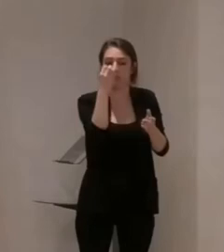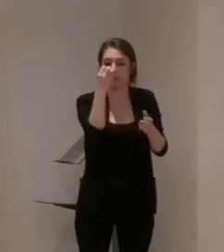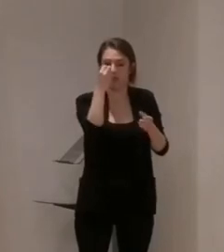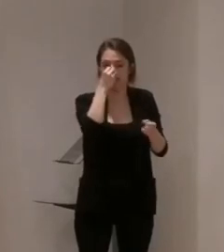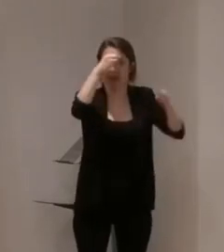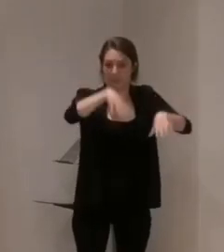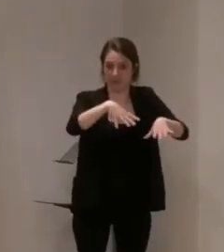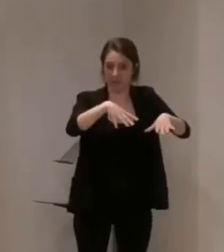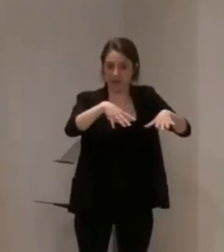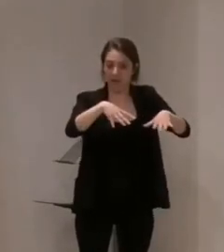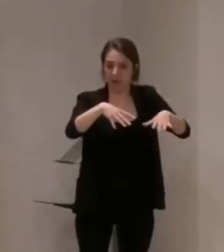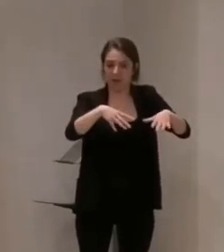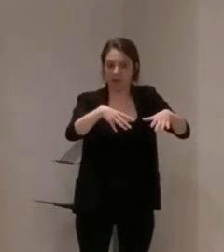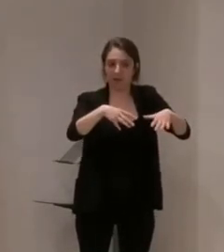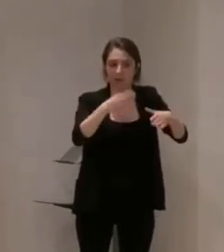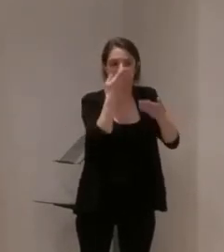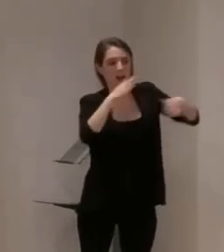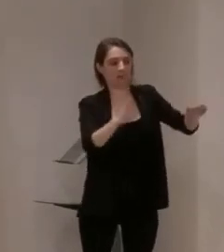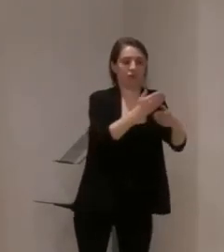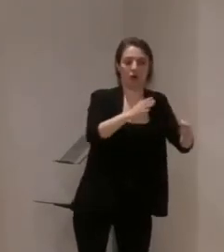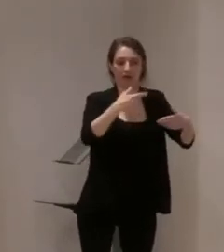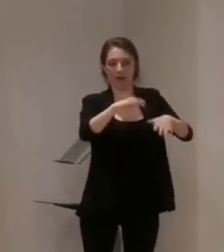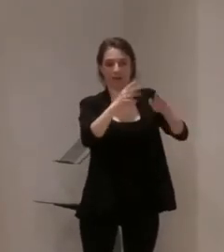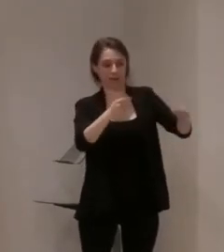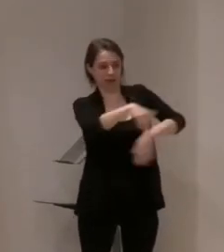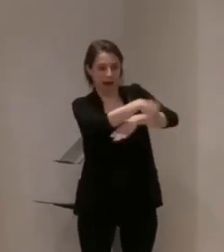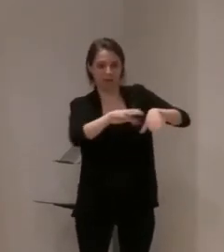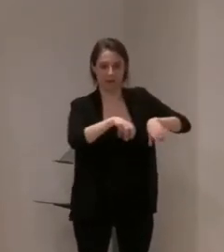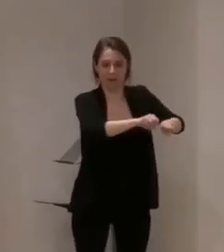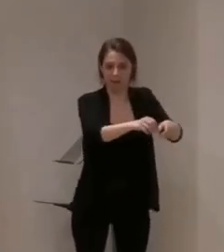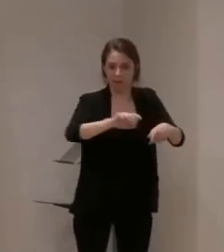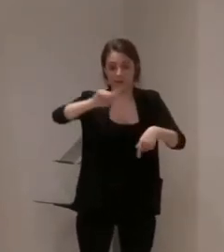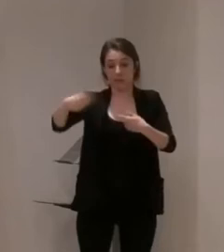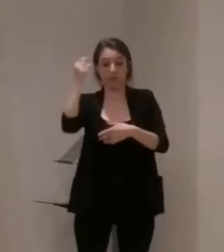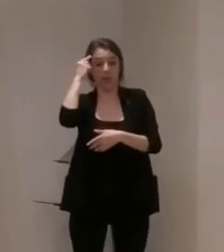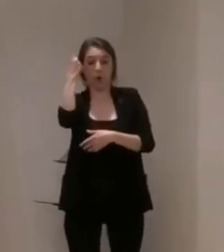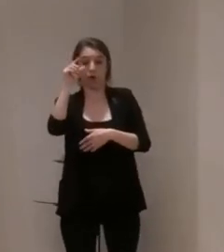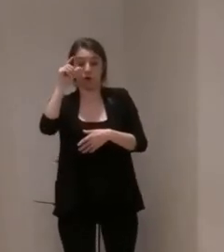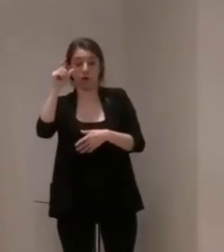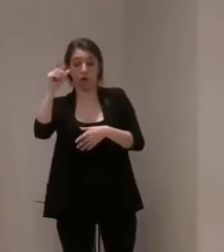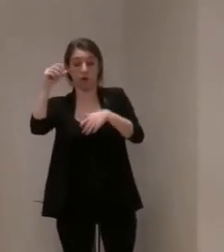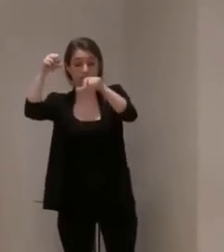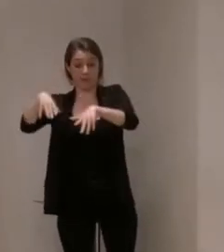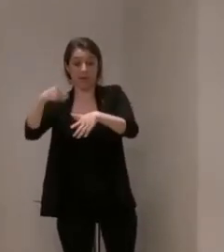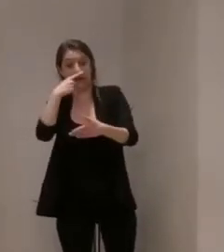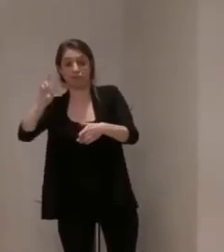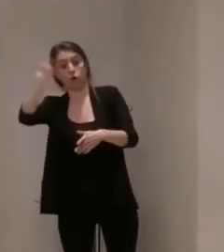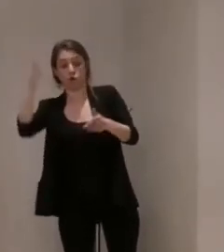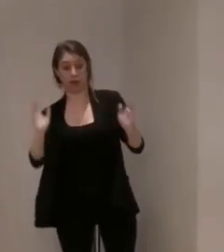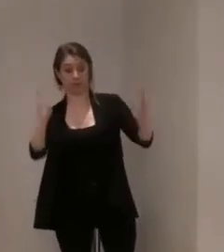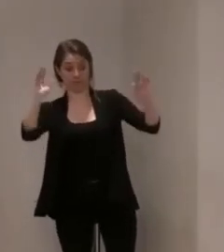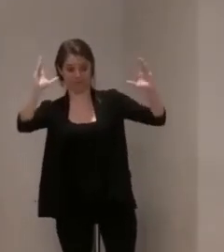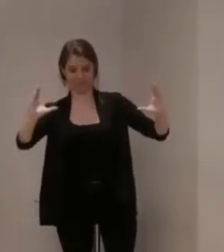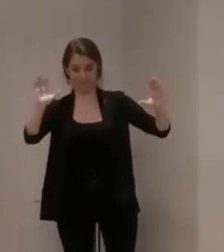cançons i el carrer, i acaba un 1 d'abril en el dia de hoy, que el pico desarmado de l'Ejército Rojo han alcanzado las tropas nacionales sus